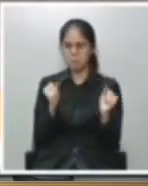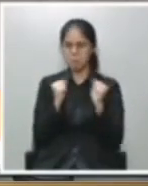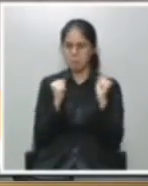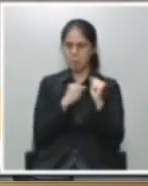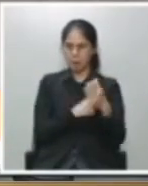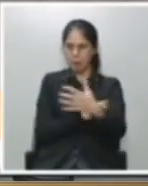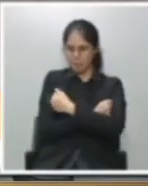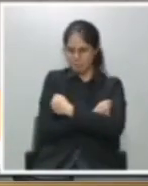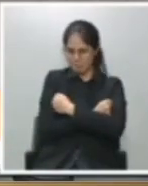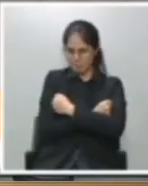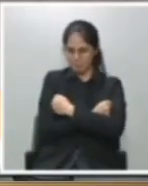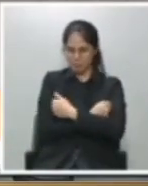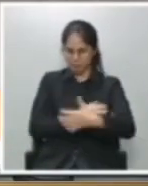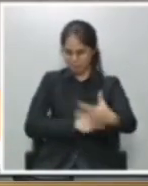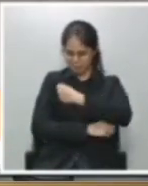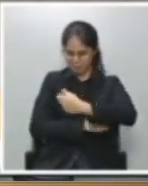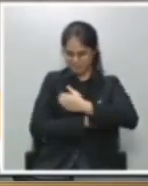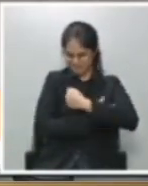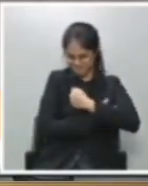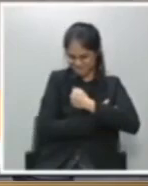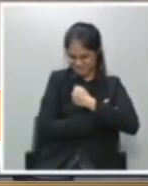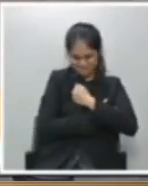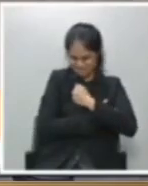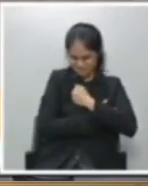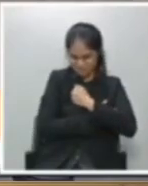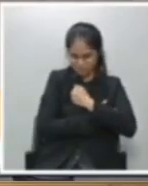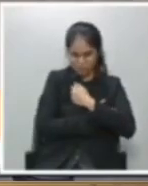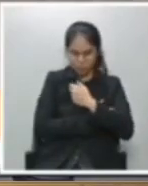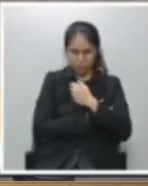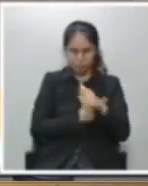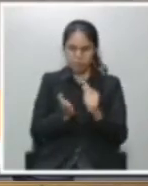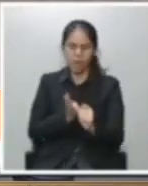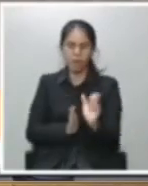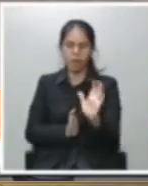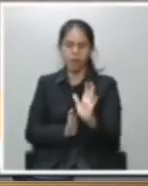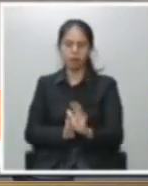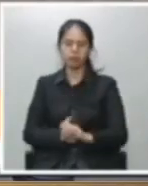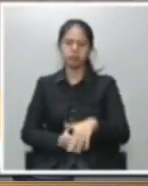ไว้นี่คือสิ่งที่เกิดขึ้นในสังคมไ